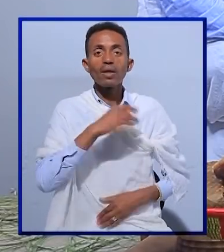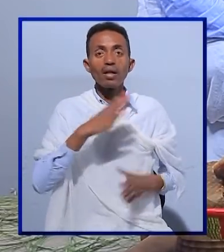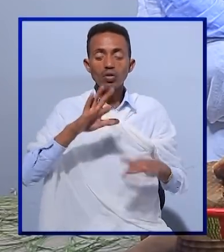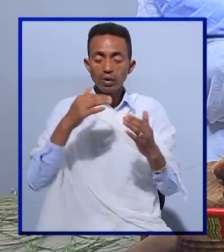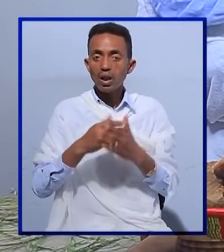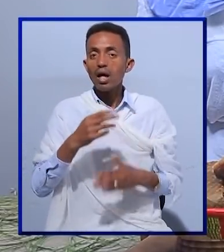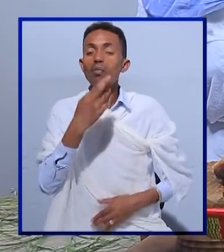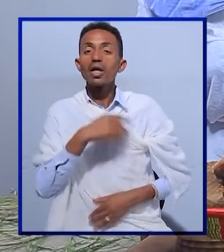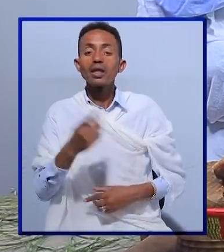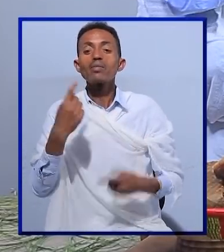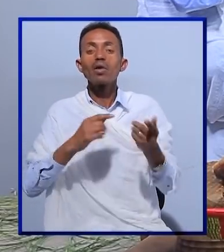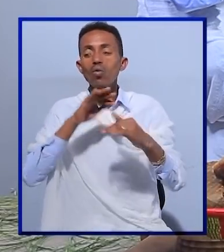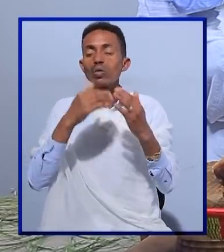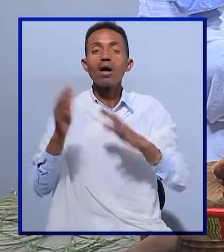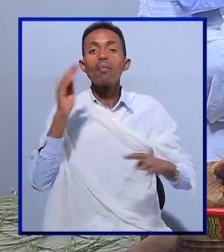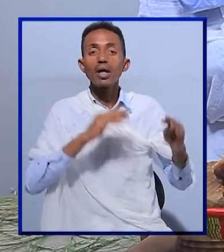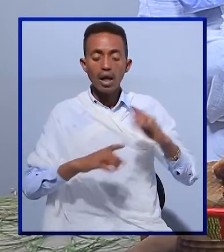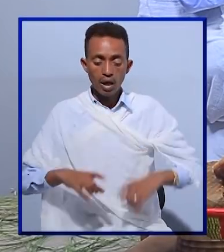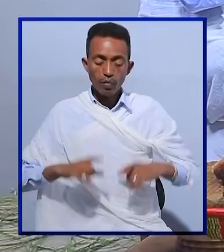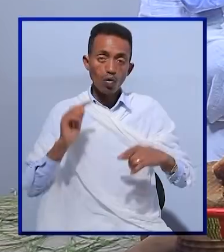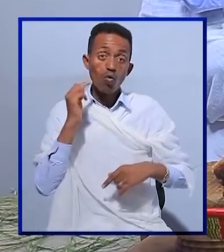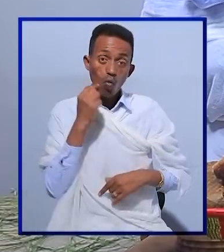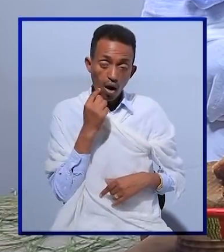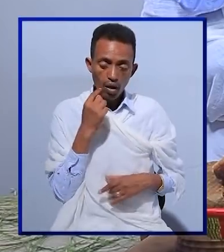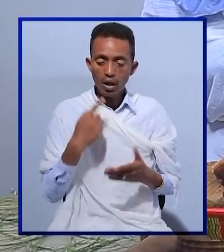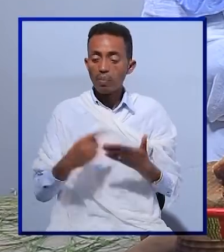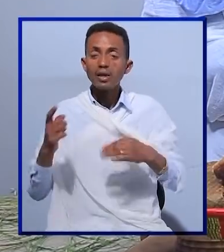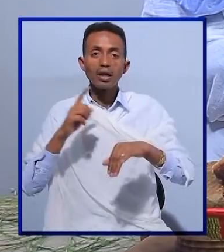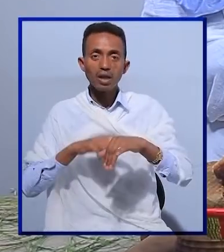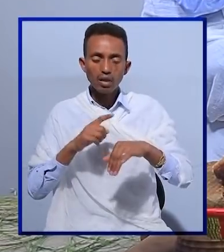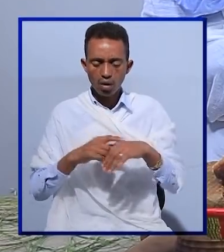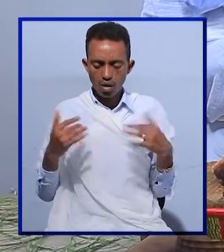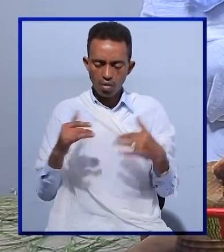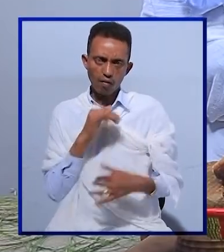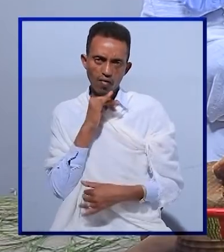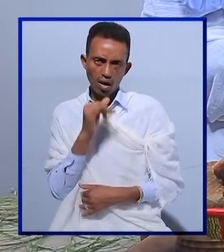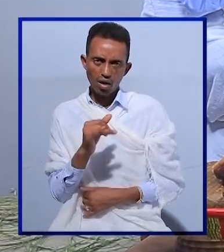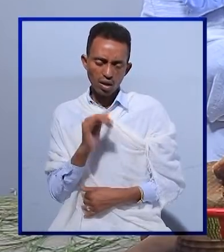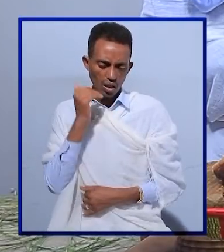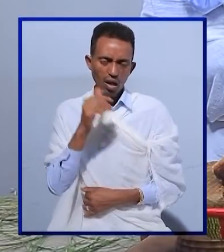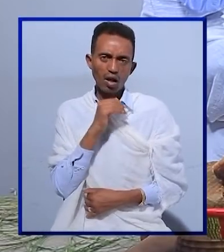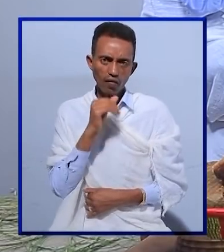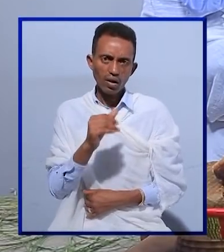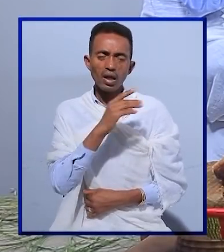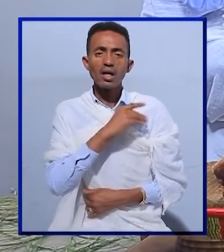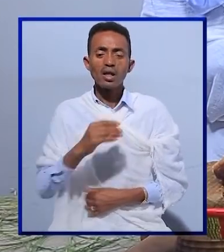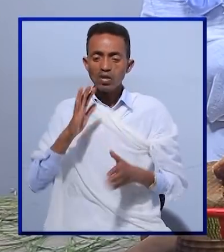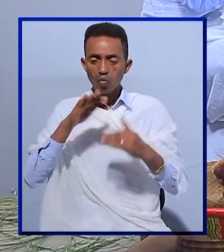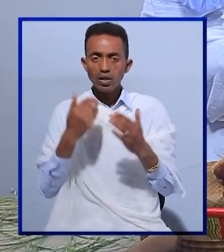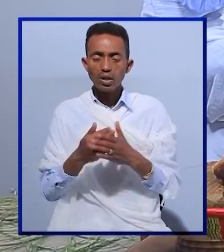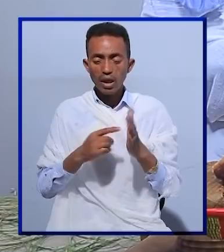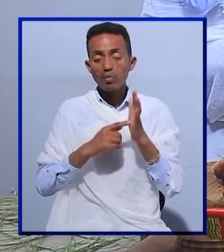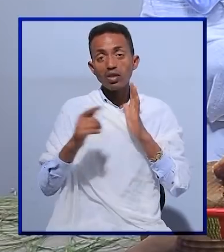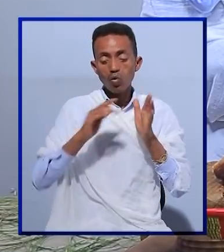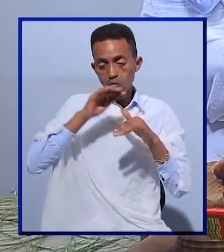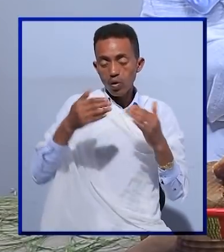ነው። በክርስትናችን ምክንያት የሚመጣ መከራ ቢኖር እንኳ በዛ ሰዓት ሳንፈራ